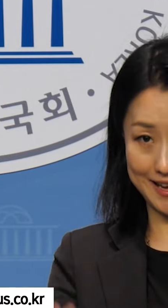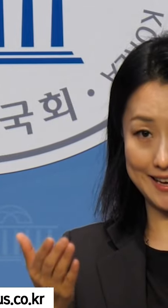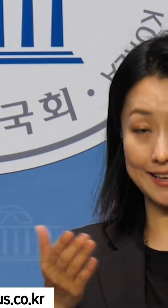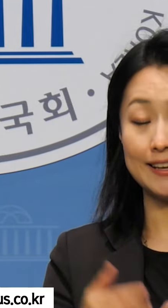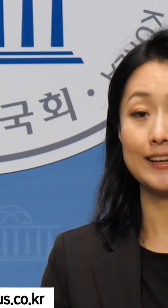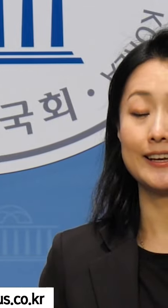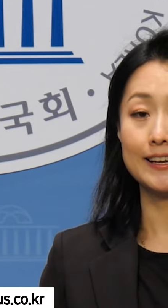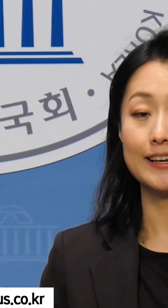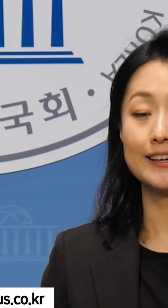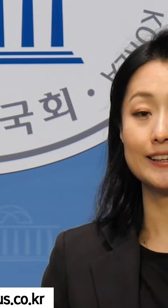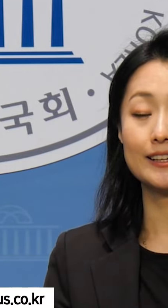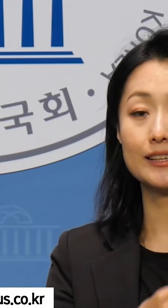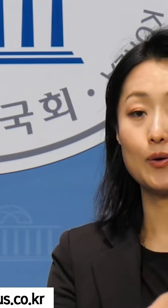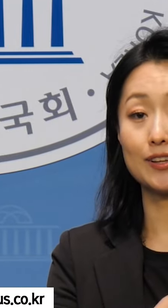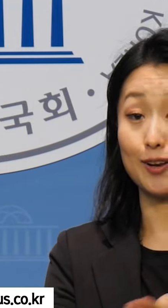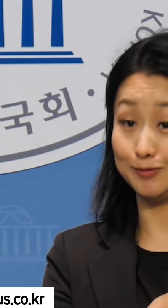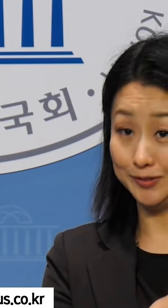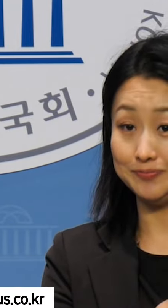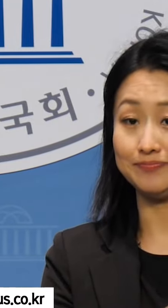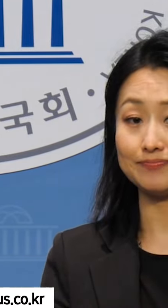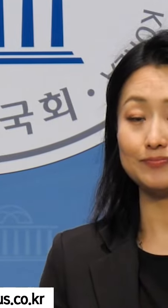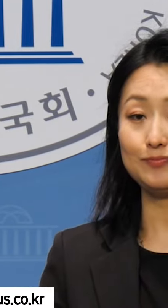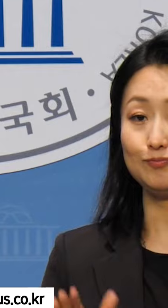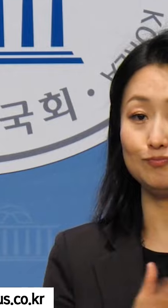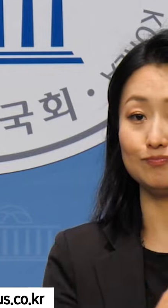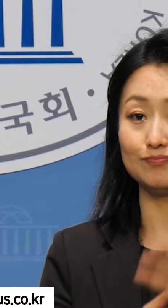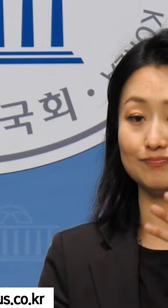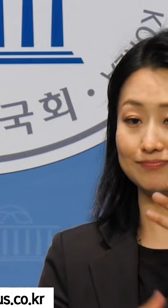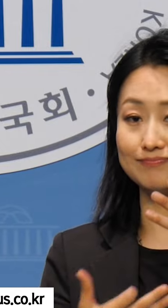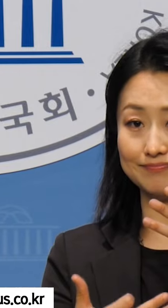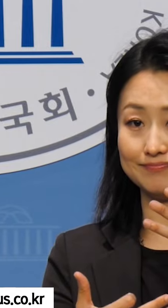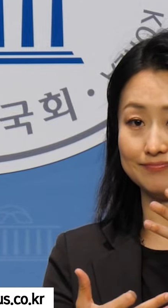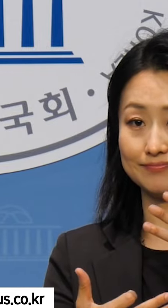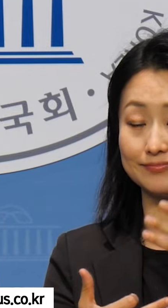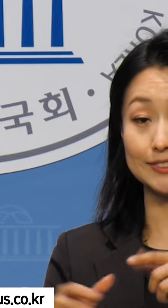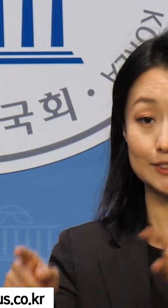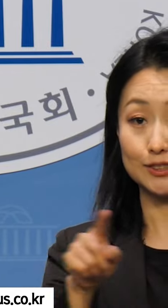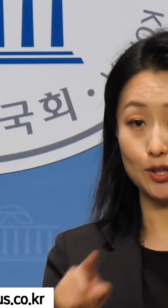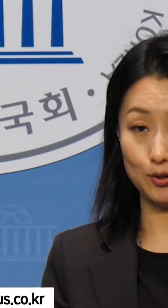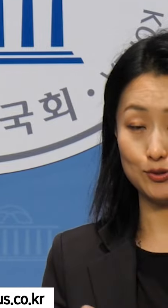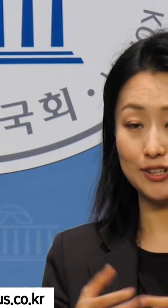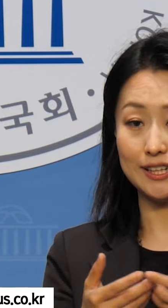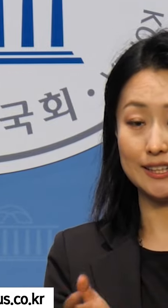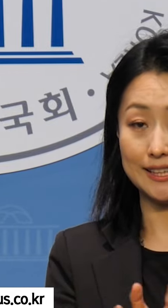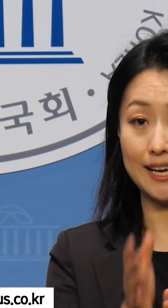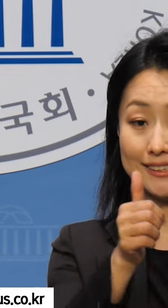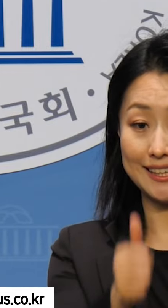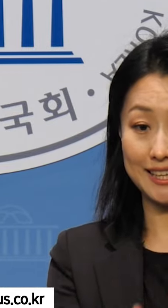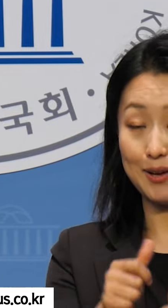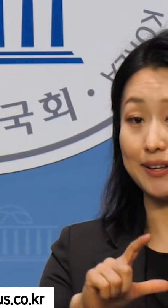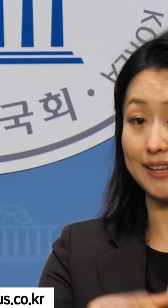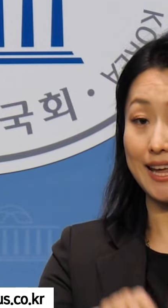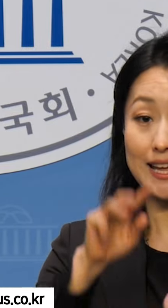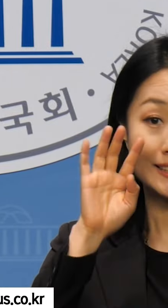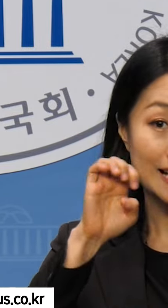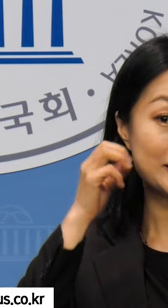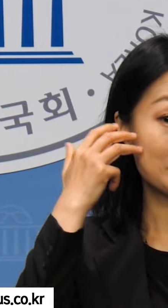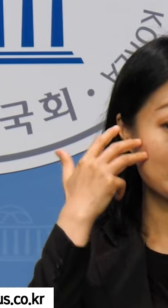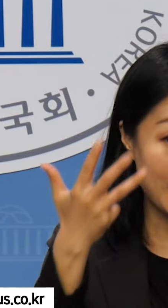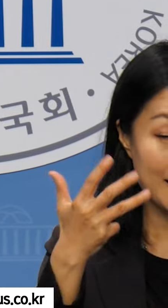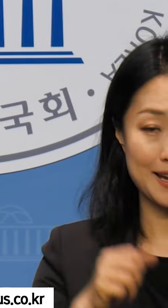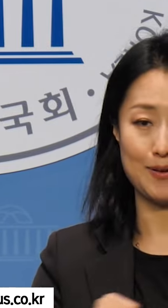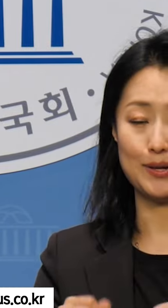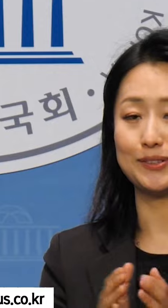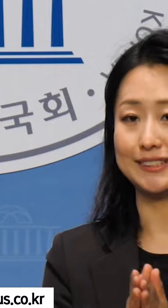존경하는 당원동지 여러분, 저는 오늘부터 8월 18일 전국 당원대회 그날까지 48일간의 여정을